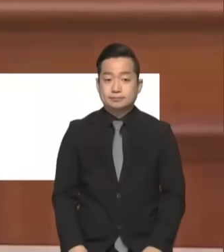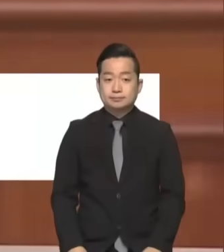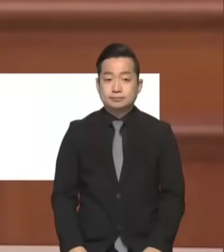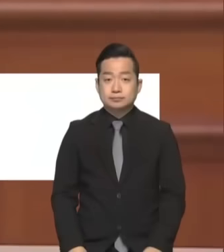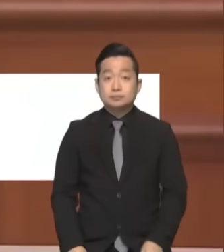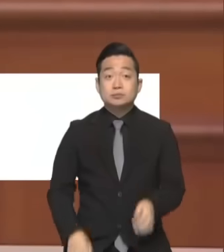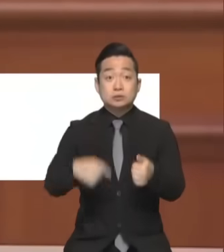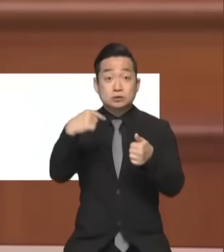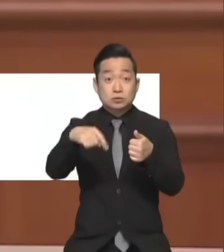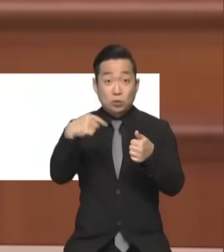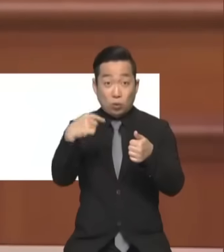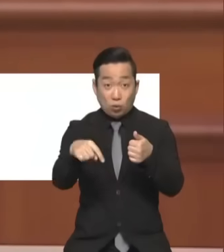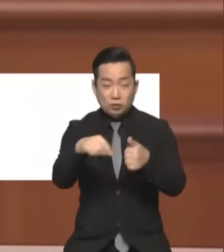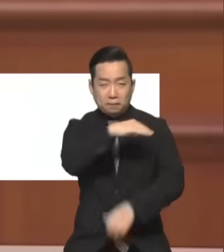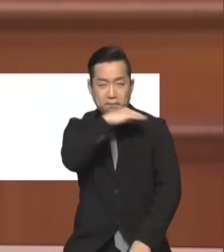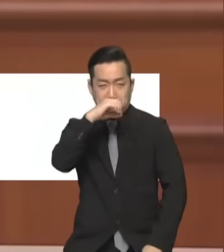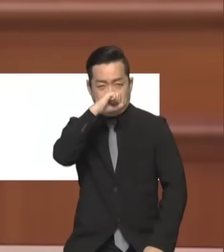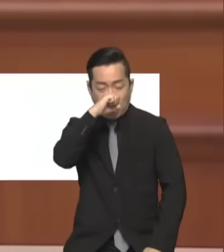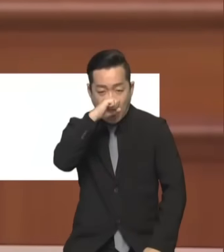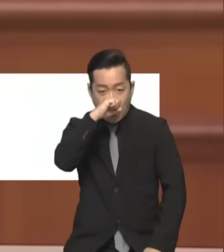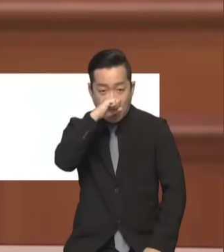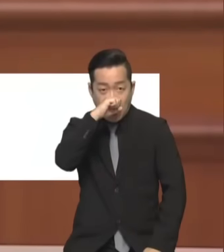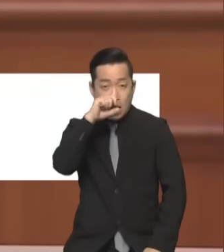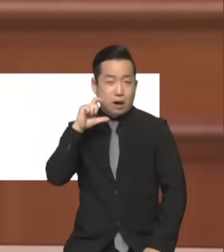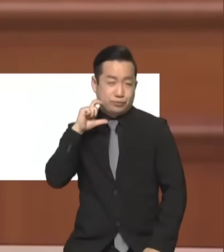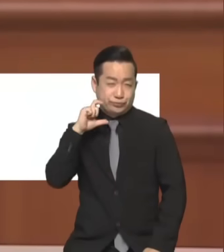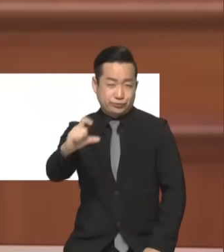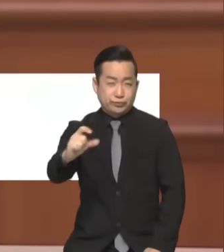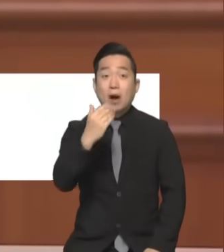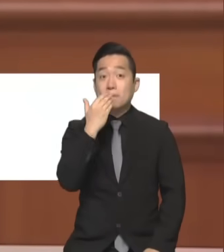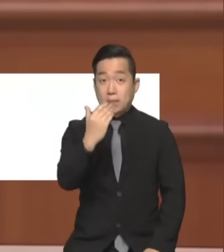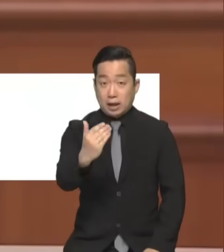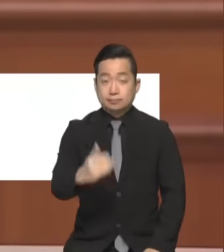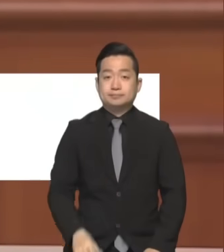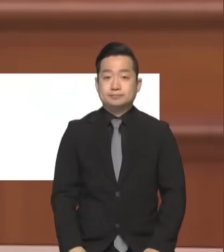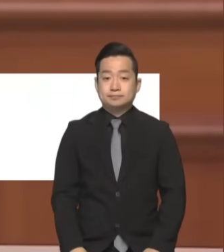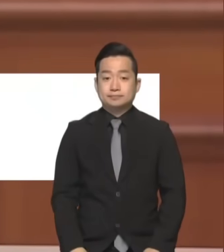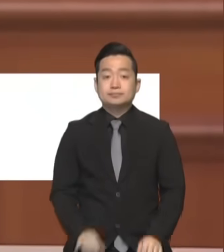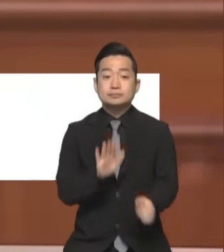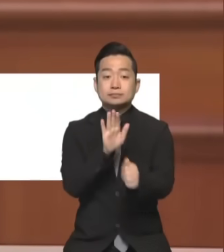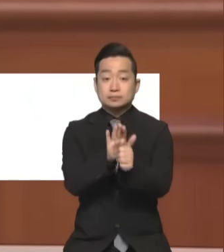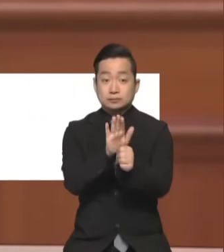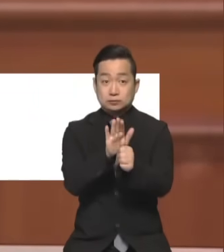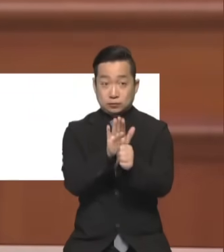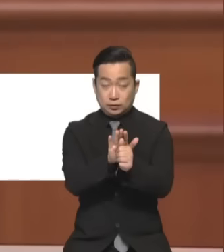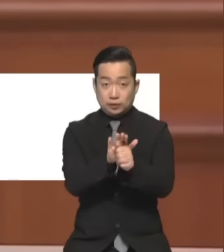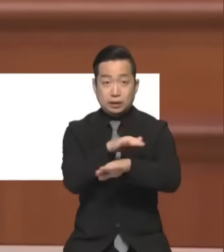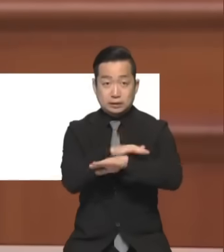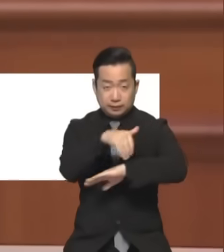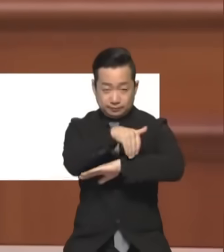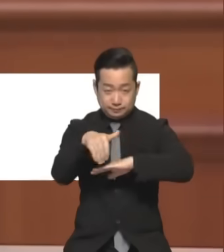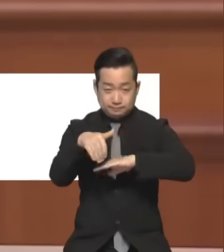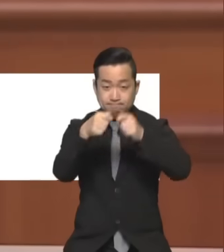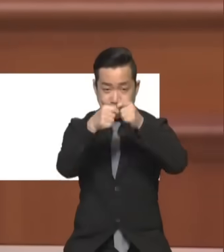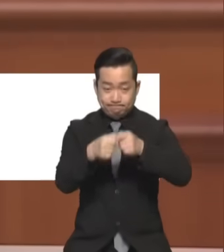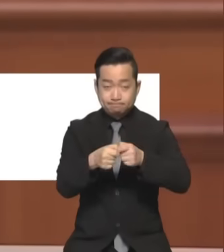질이 떨어지지 않고 원활히 추진될 수 있도록 지원 방안을